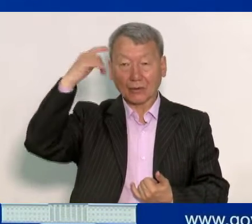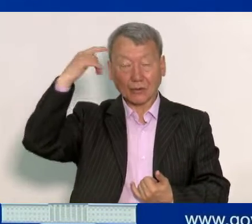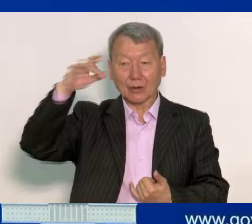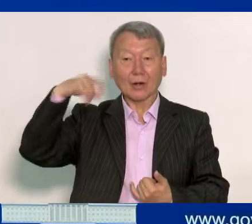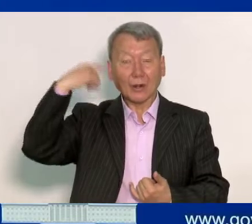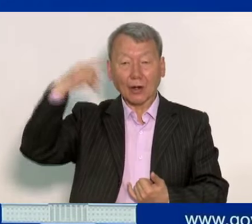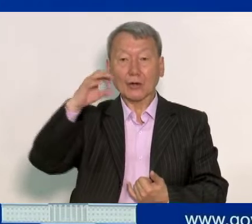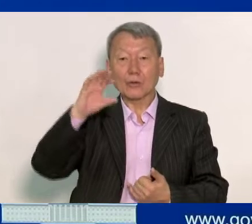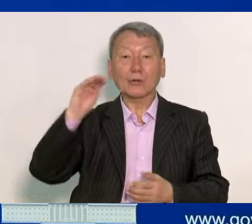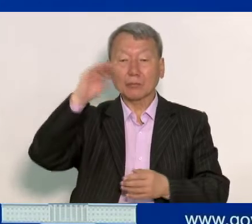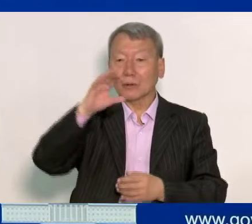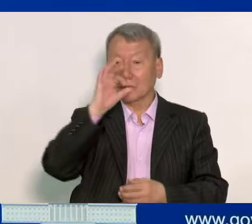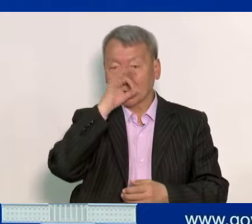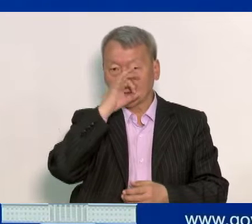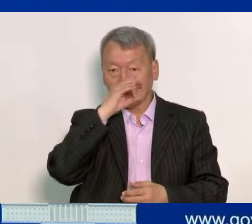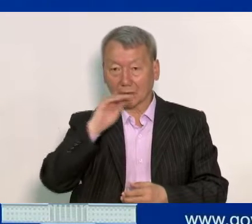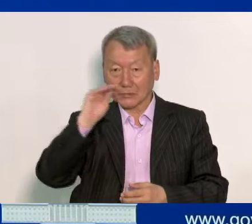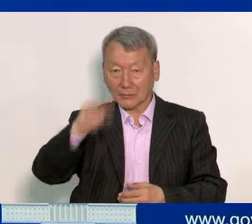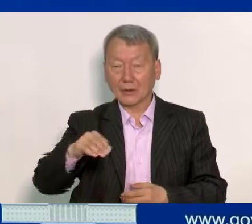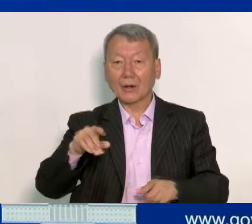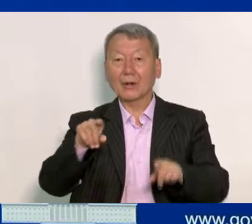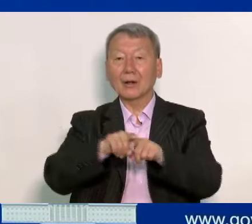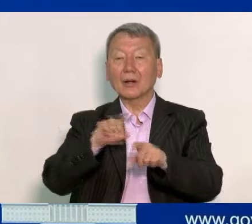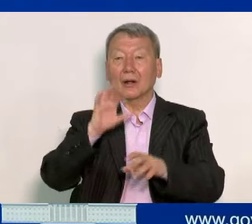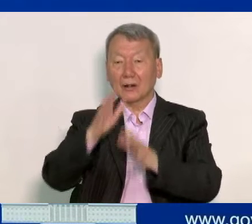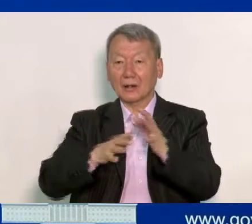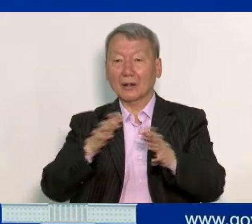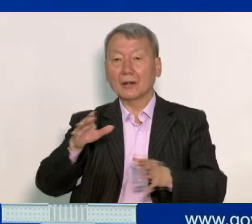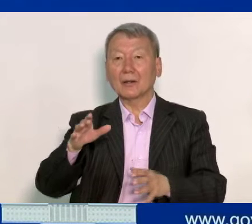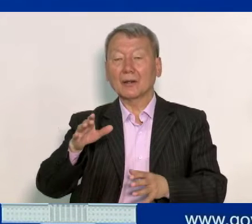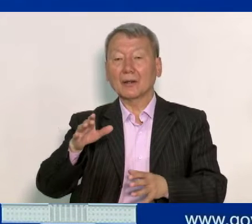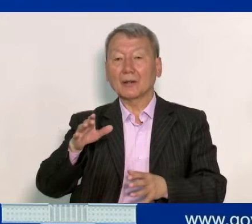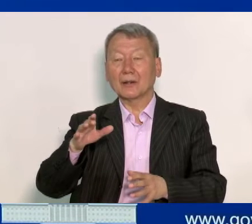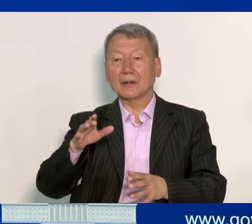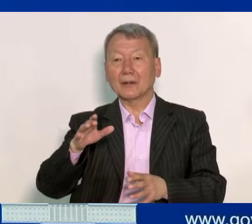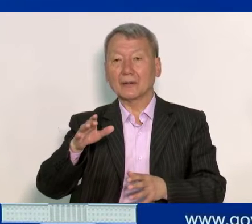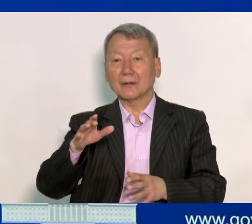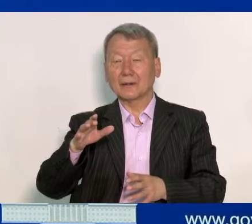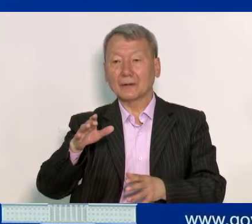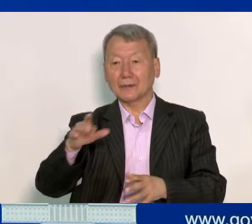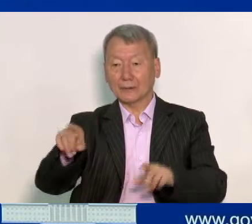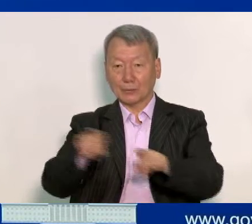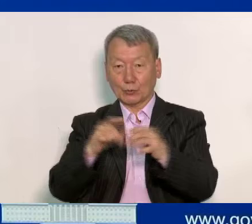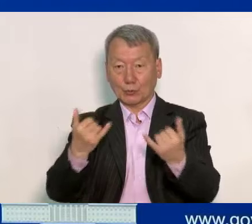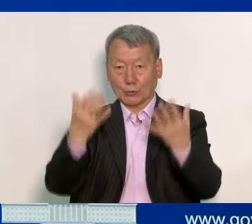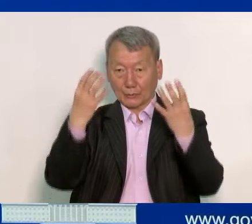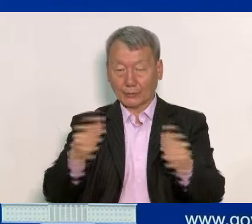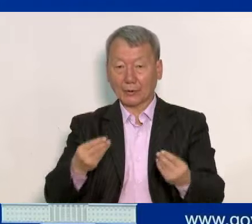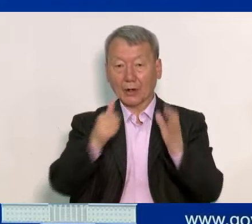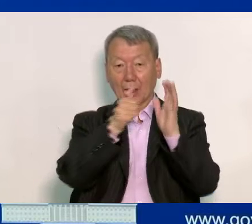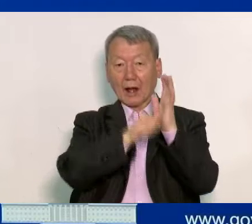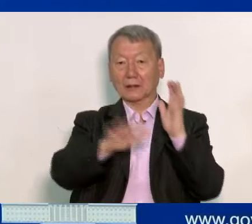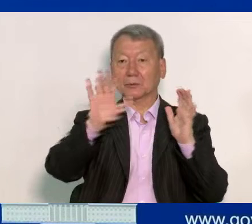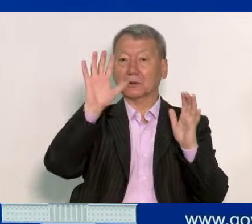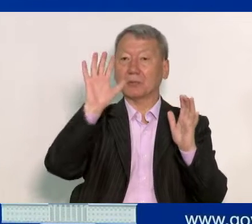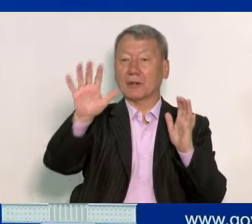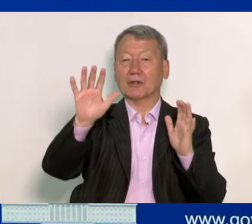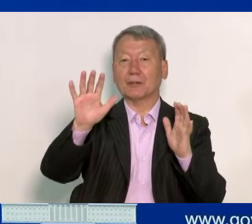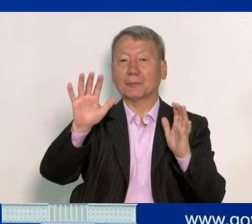чочко толугу менен идентификациядан өттү деп. Андан сырткары мына бүгүнкү күнгө бизде 65